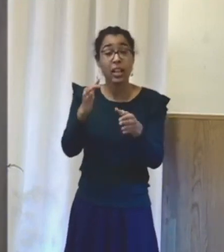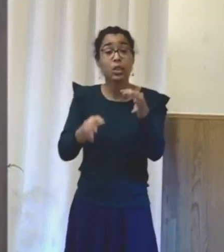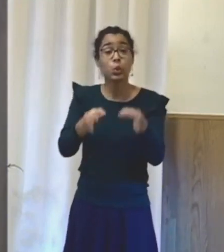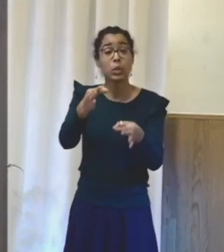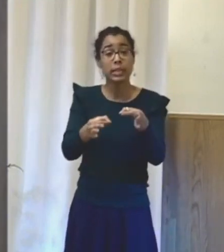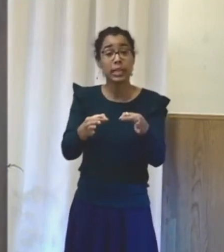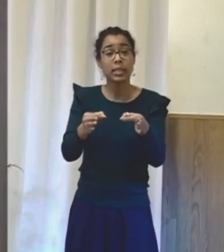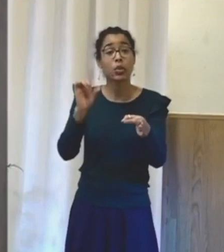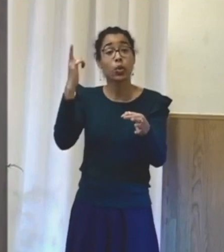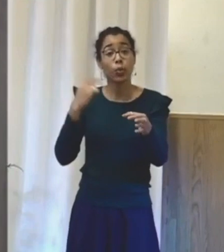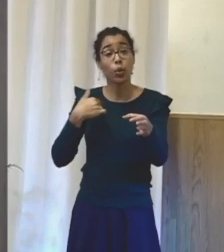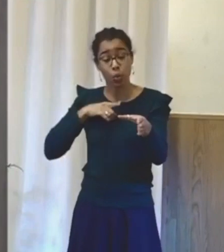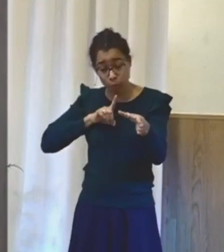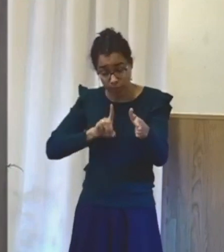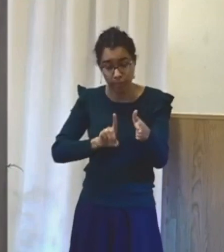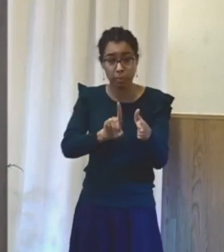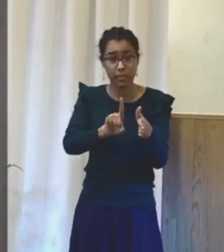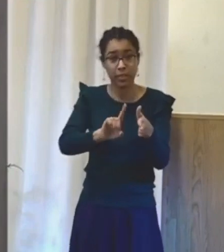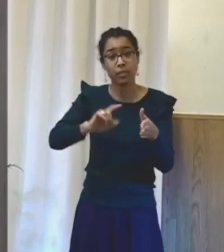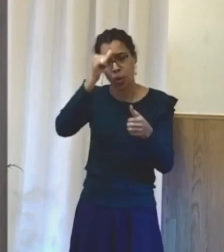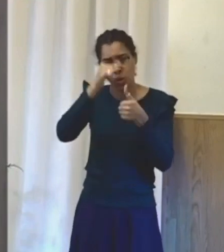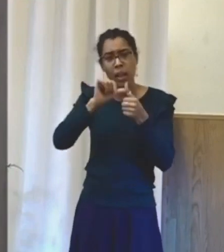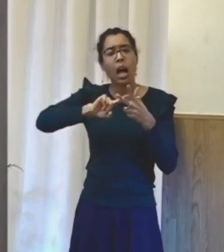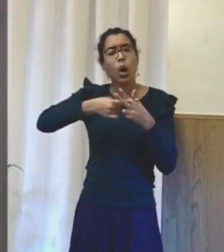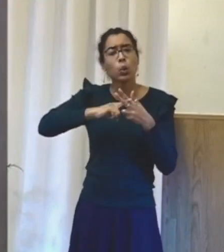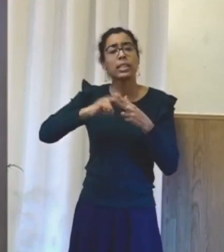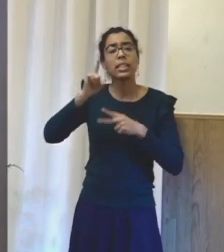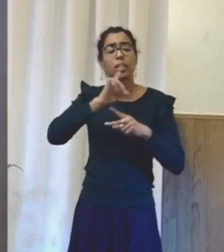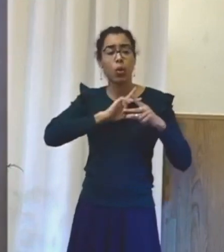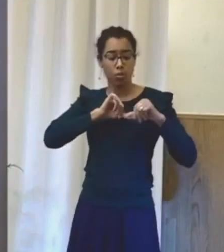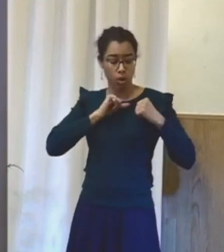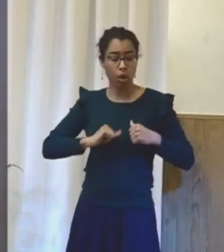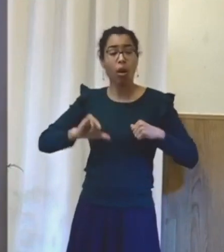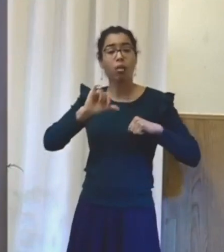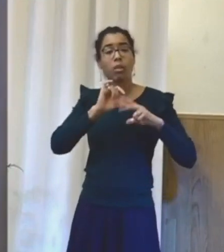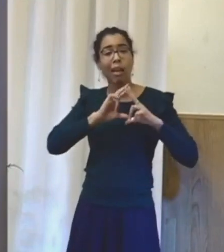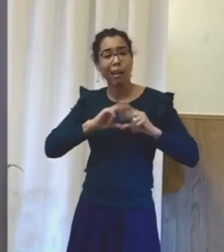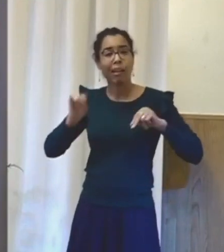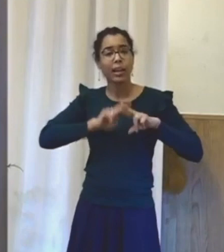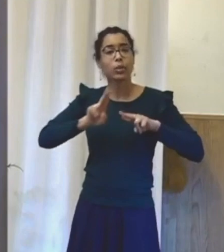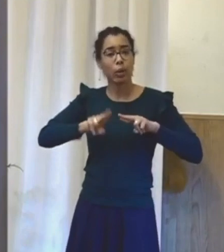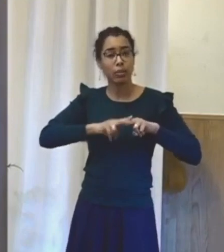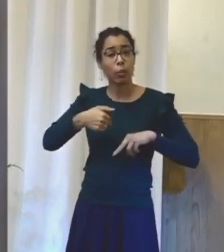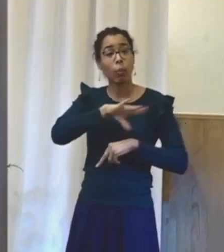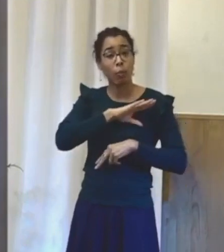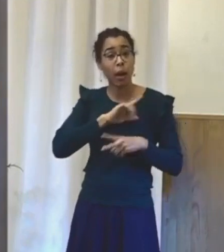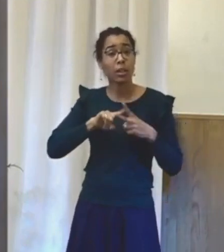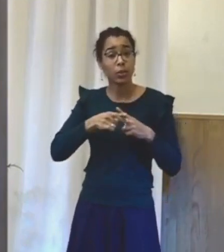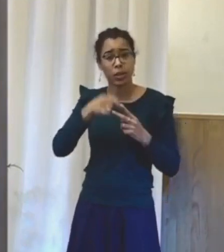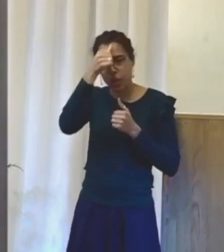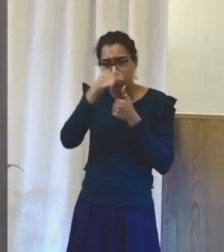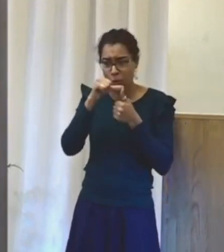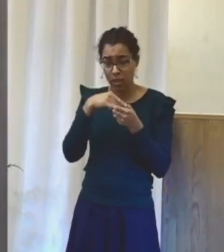justice, donc les outils de la restauration par l'amour de Dieu. Vous avez